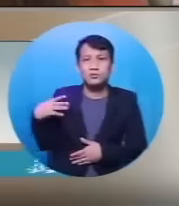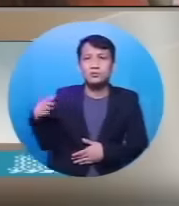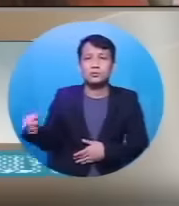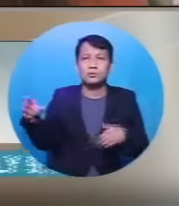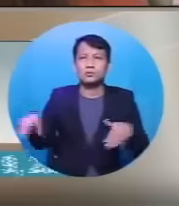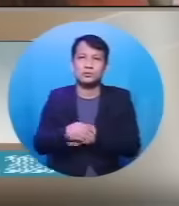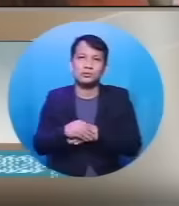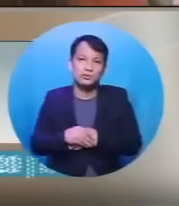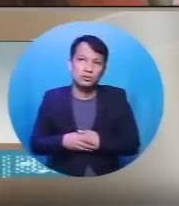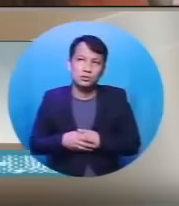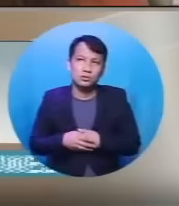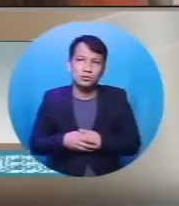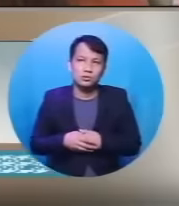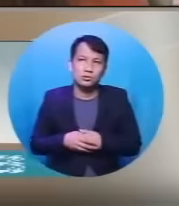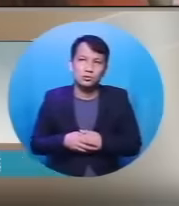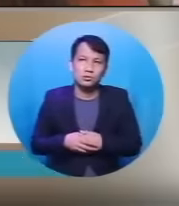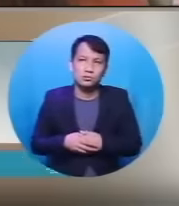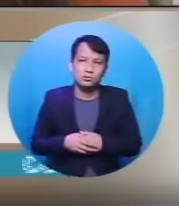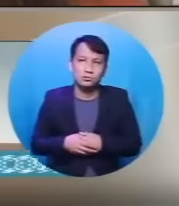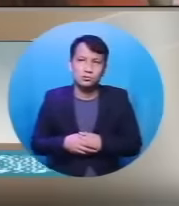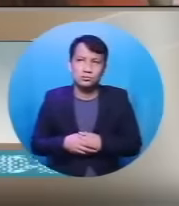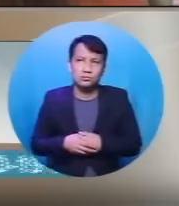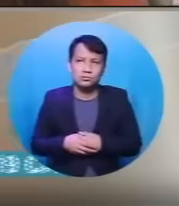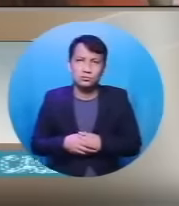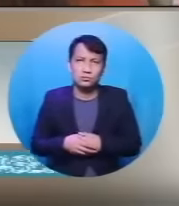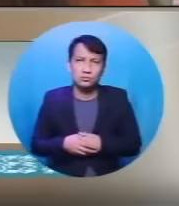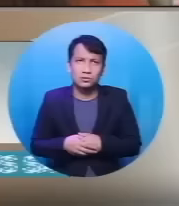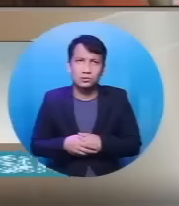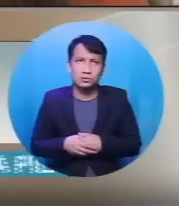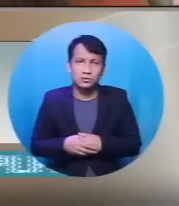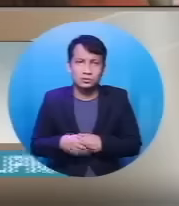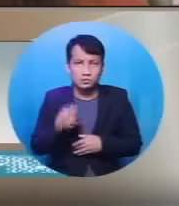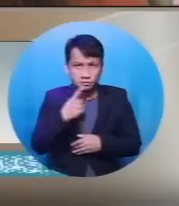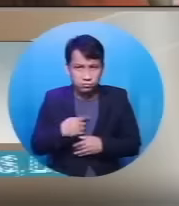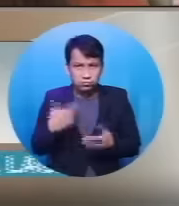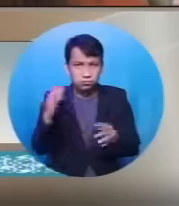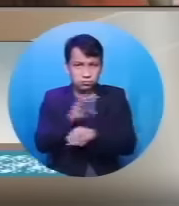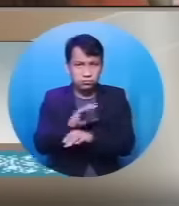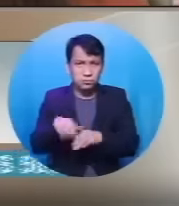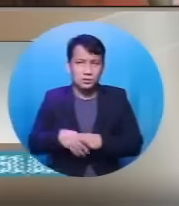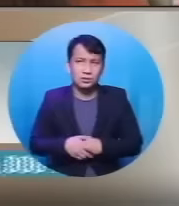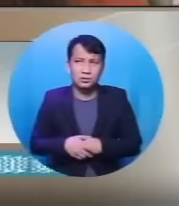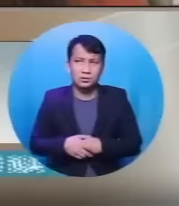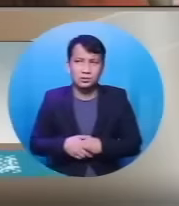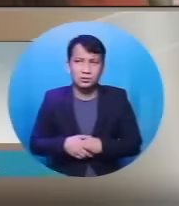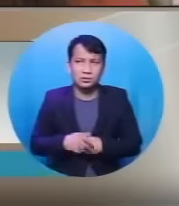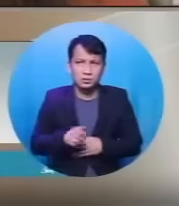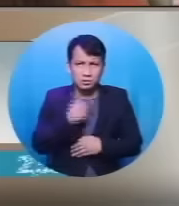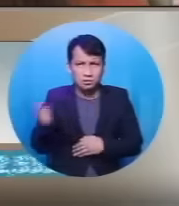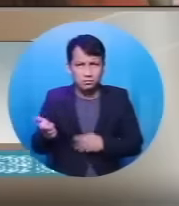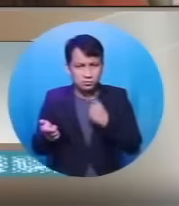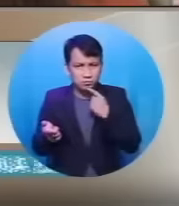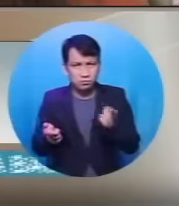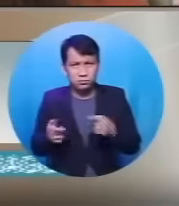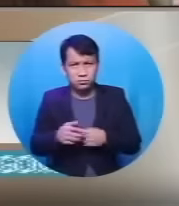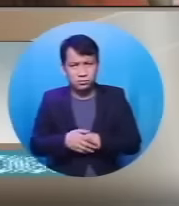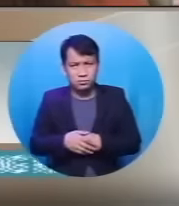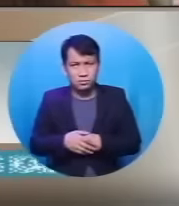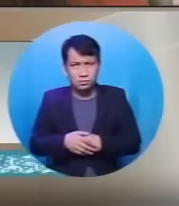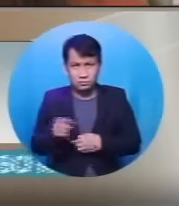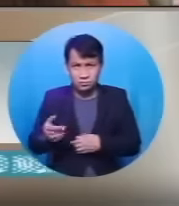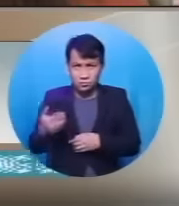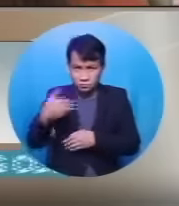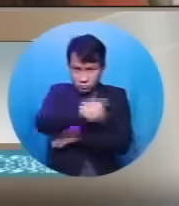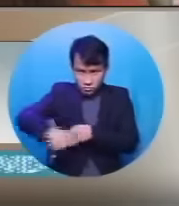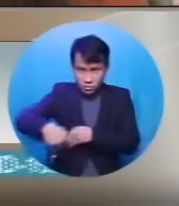kita Sabi ko sa kanya So siya p-f niya ako Al hintayin mo wala pa akong ano sabi ko sa kanya Sandali lang miss desery po araw-araw daw